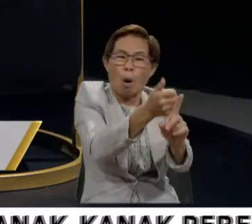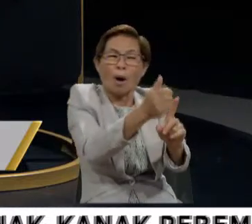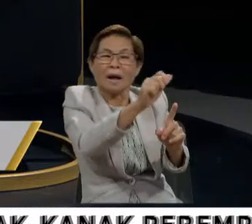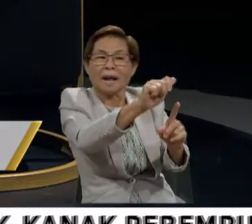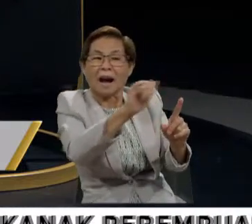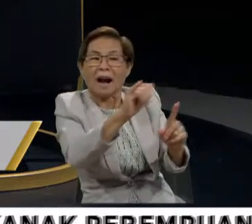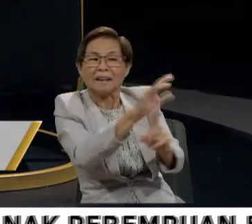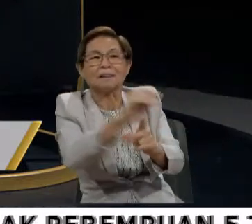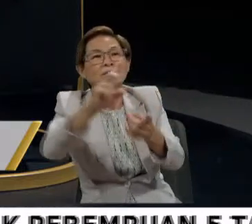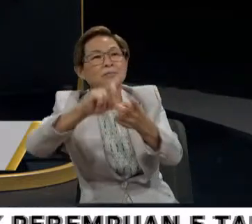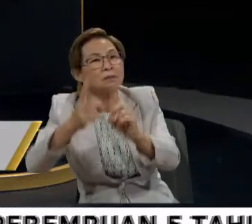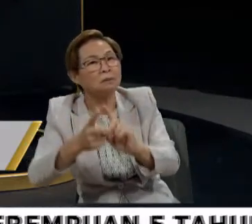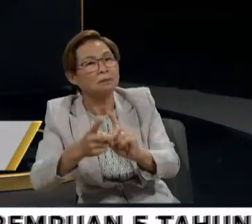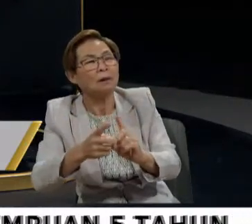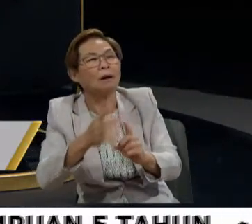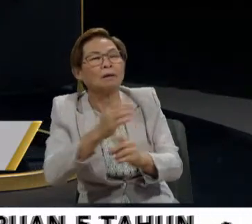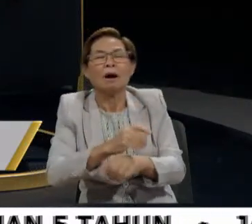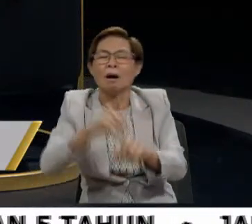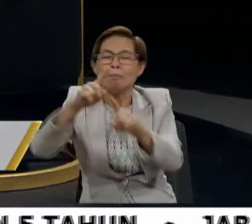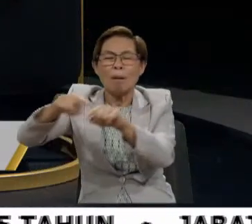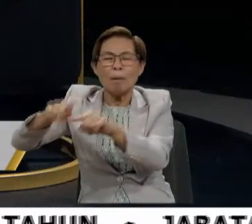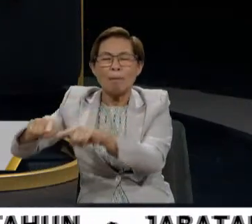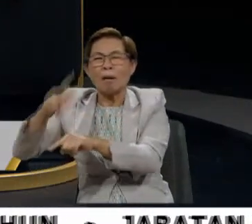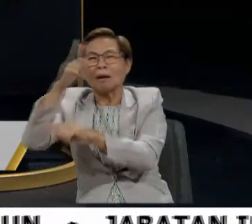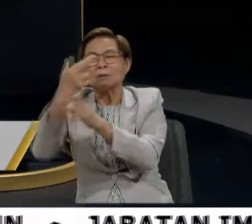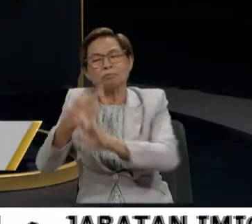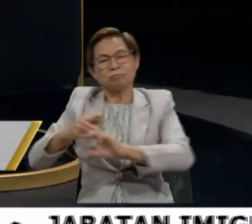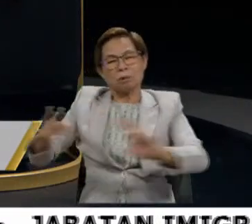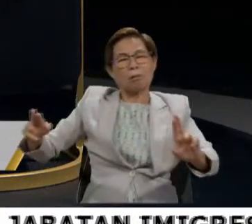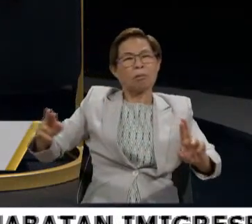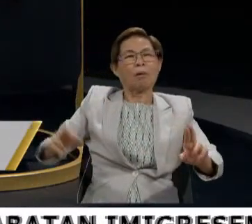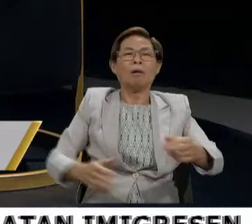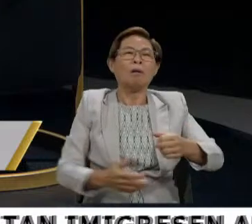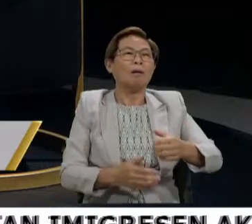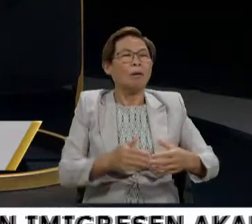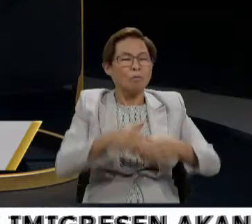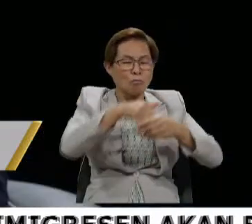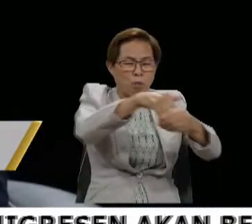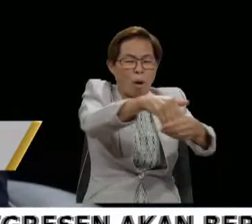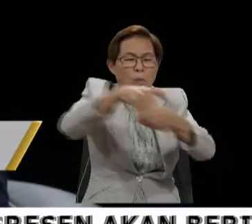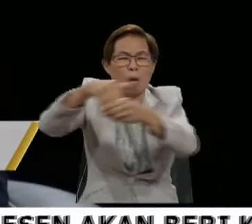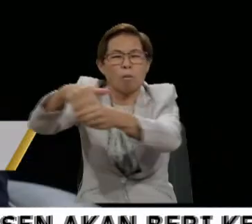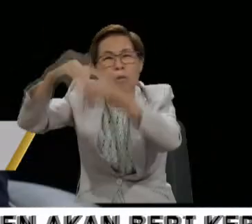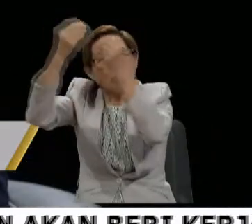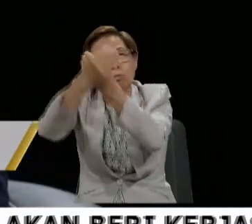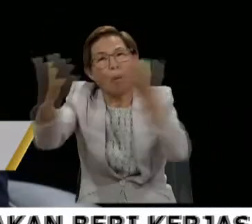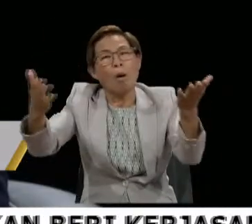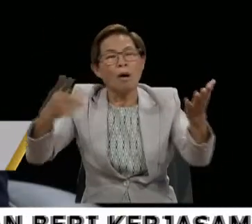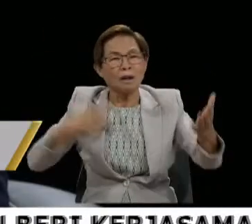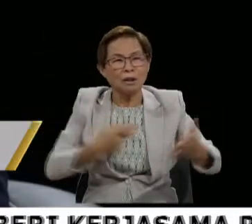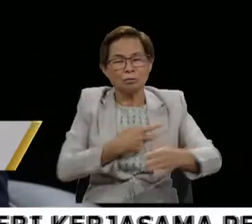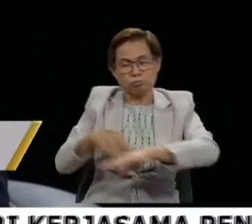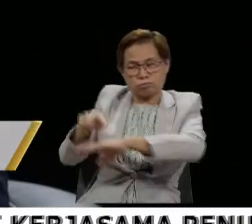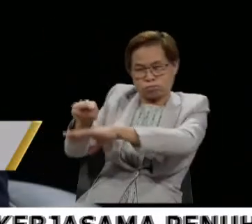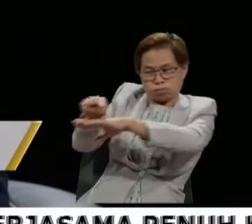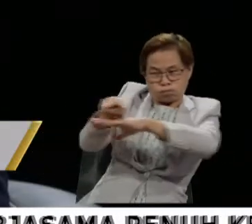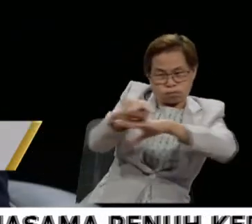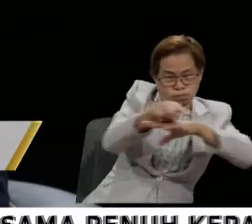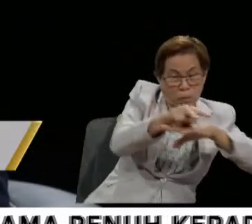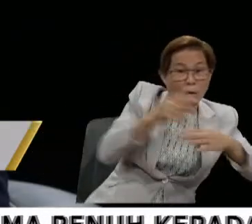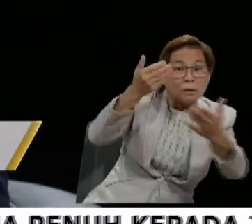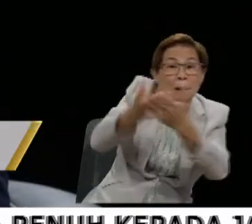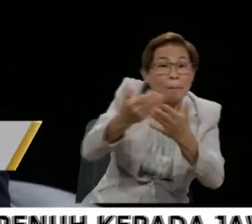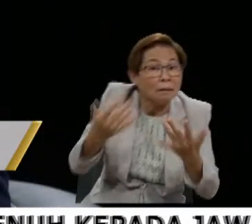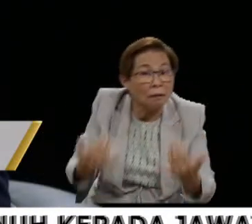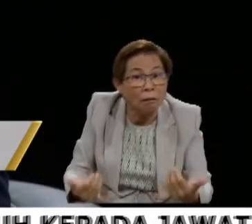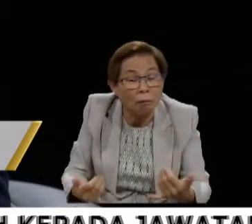ya dan pelbagai inisiatif kerajaanlah yang yang telah insentif yang telah kita umumkan dan kita seang telahat Pemantauan dan setakat